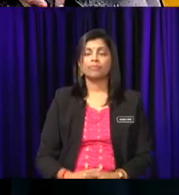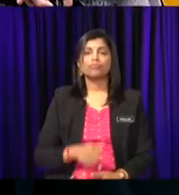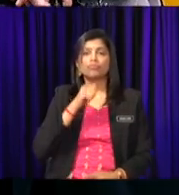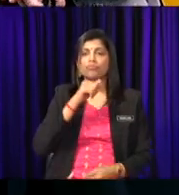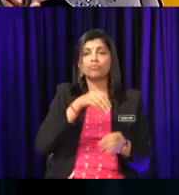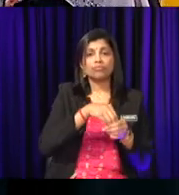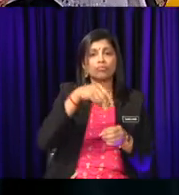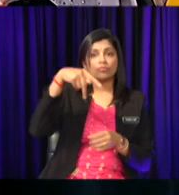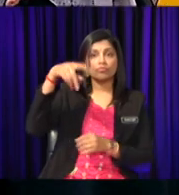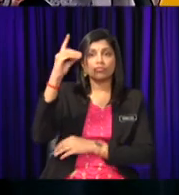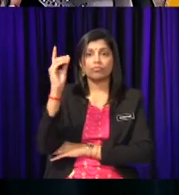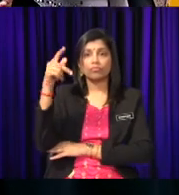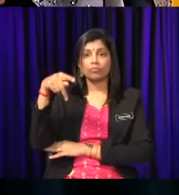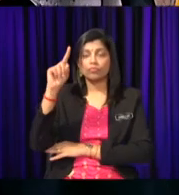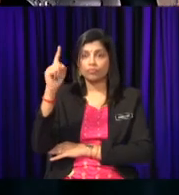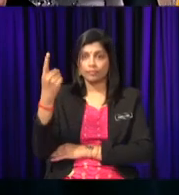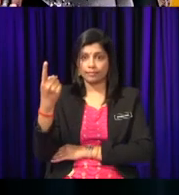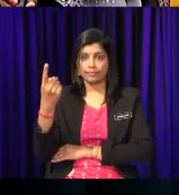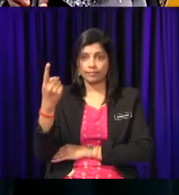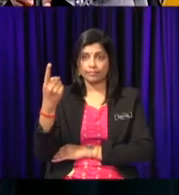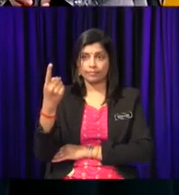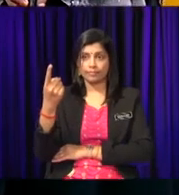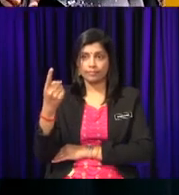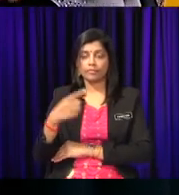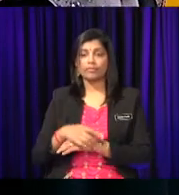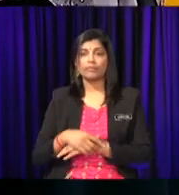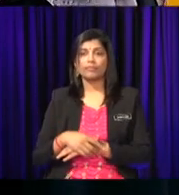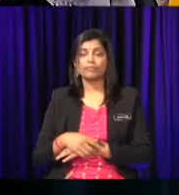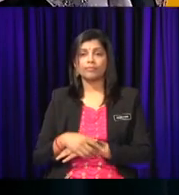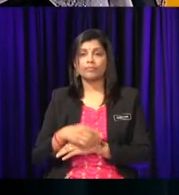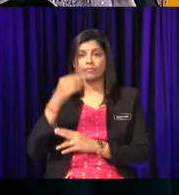bagian e murid perlu membaca petikan Sebenarnya